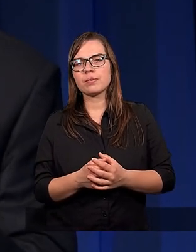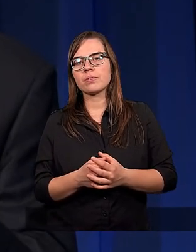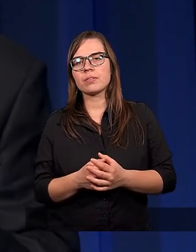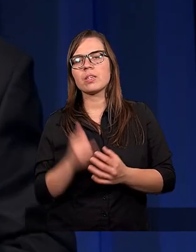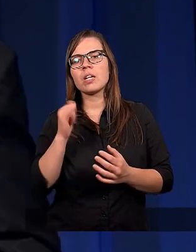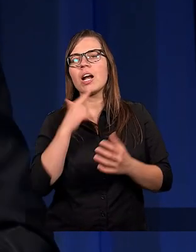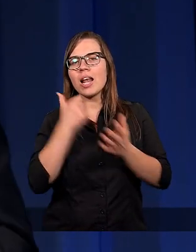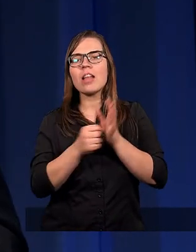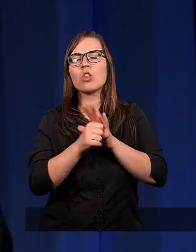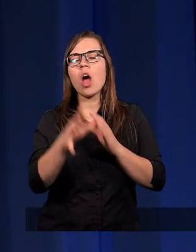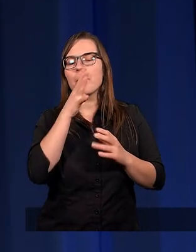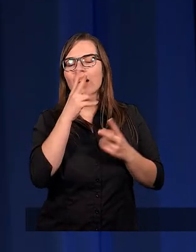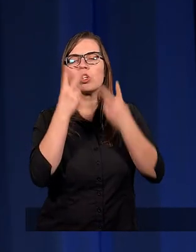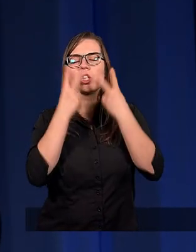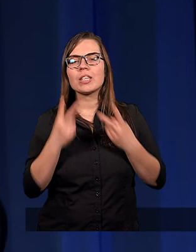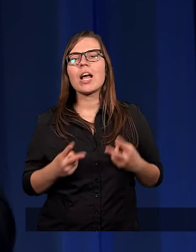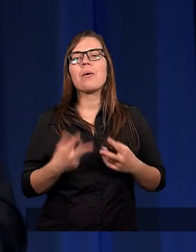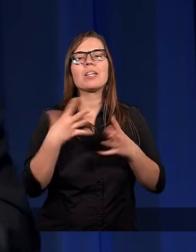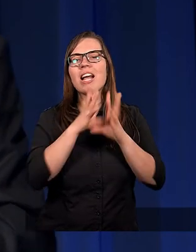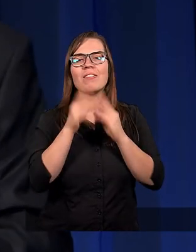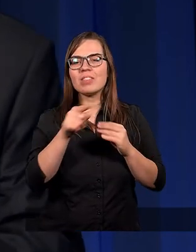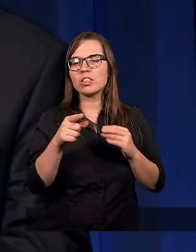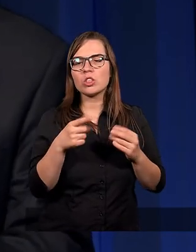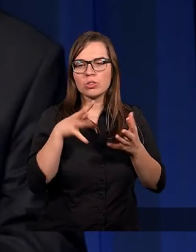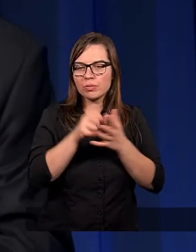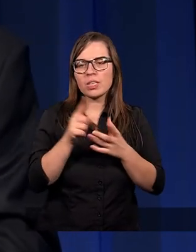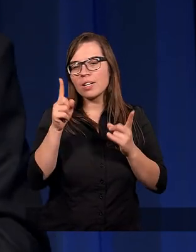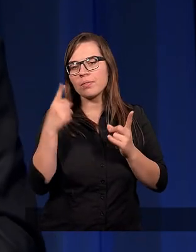W liście do Hebrajczyków czytamy: nie wszyscy sobie to cenią.